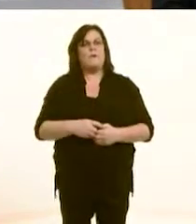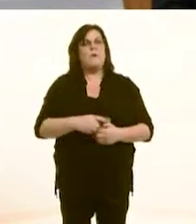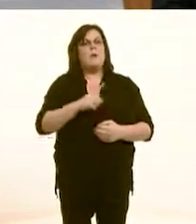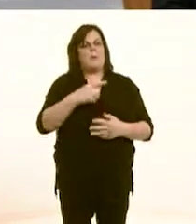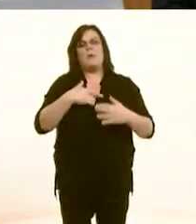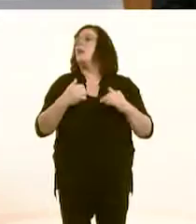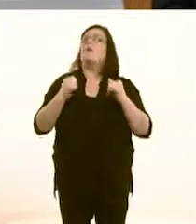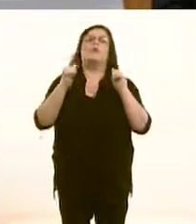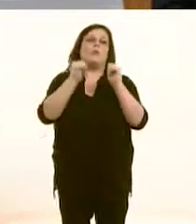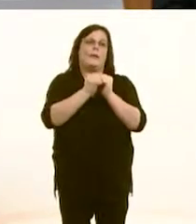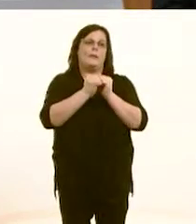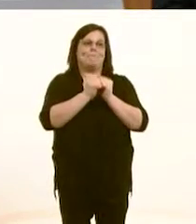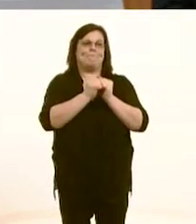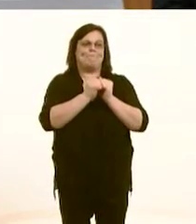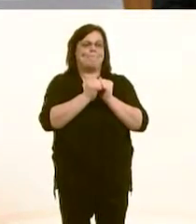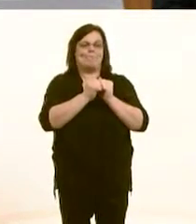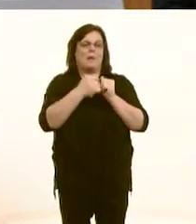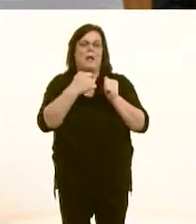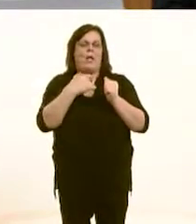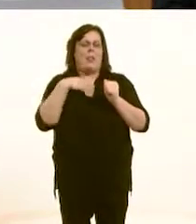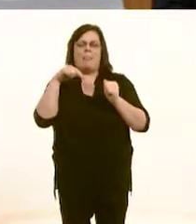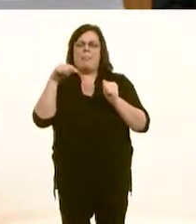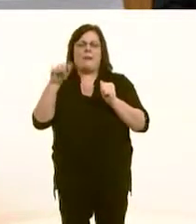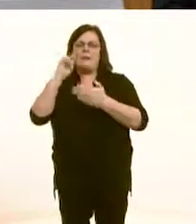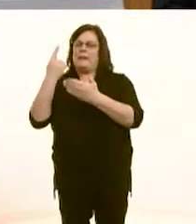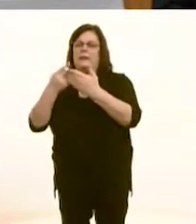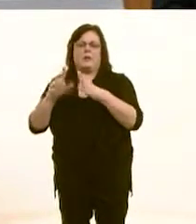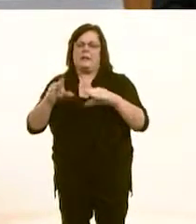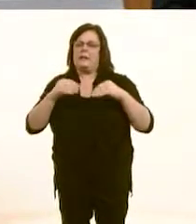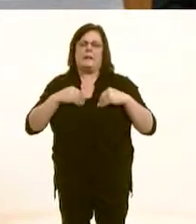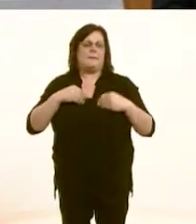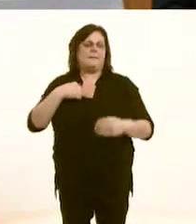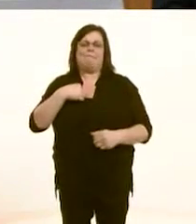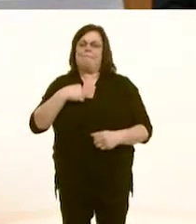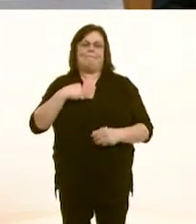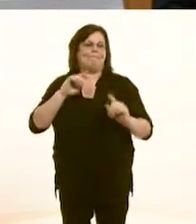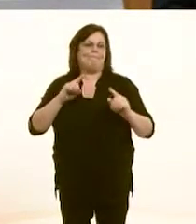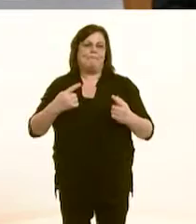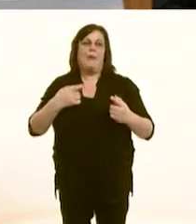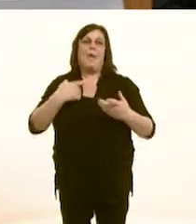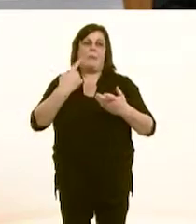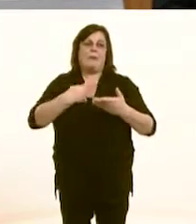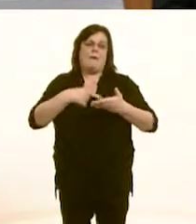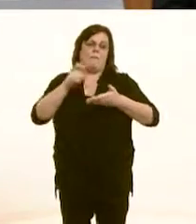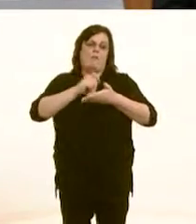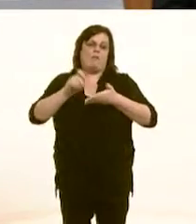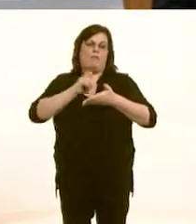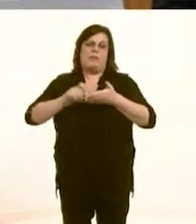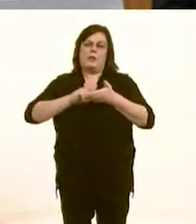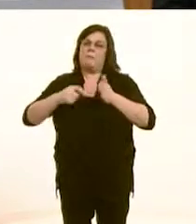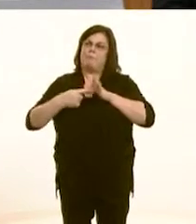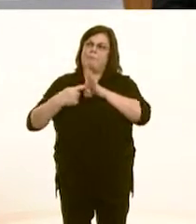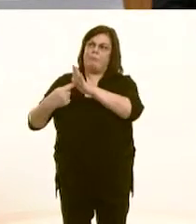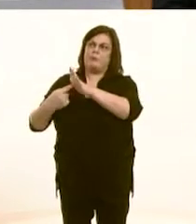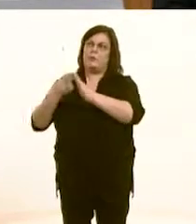yn dderbyniol, a ni wedi sgwennu yn barod, a byddwn ni'n para I bwyso I ddweud dyw e ddim yn dderbyniol lle mae gyda chi corff